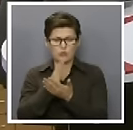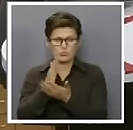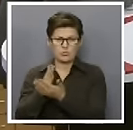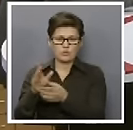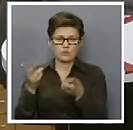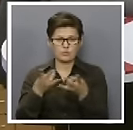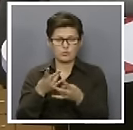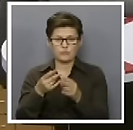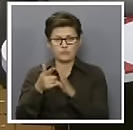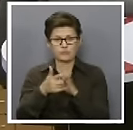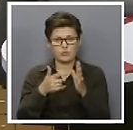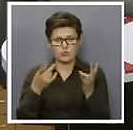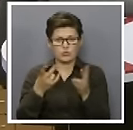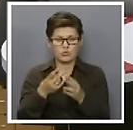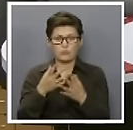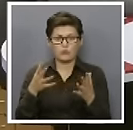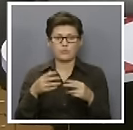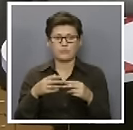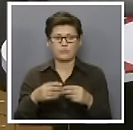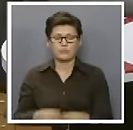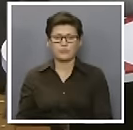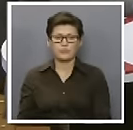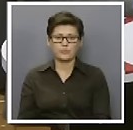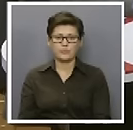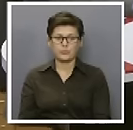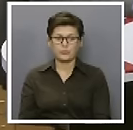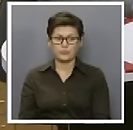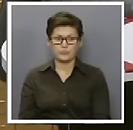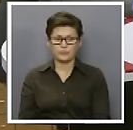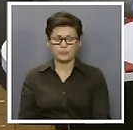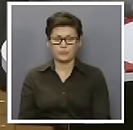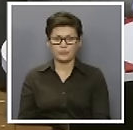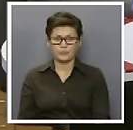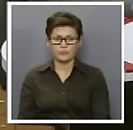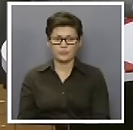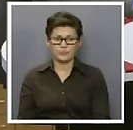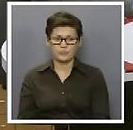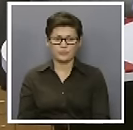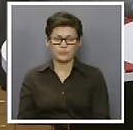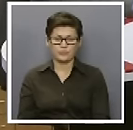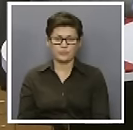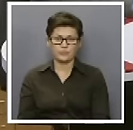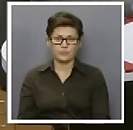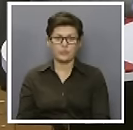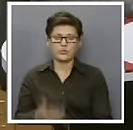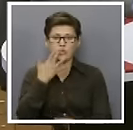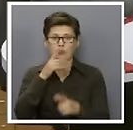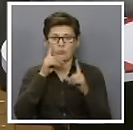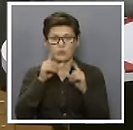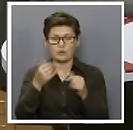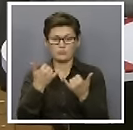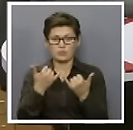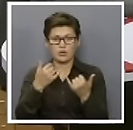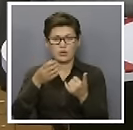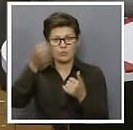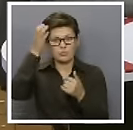жаңағы инвестиция жасауымыз керек деп ойлаймын. Біліктілігін арттыру аясында қазір қандай жұмыстар атқарылып жатыр? Өзіңіз шетелге барып келдіңіз бе? Иә, мен